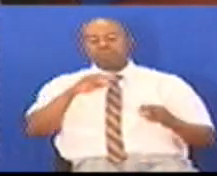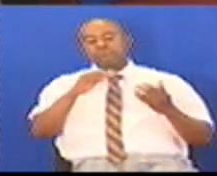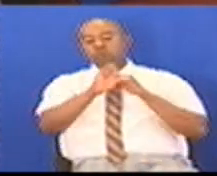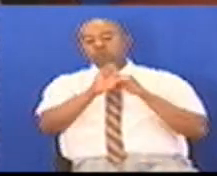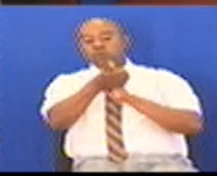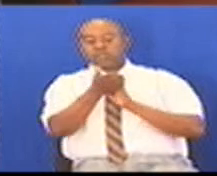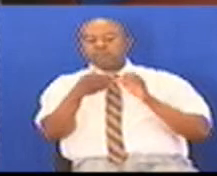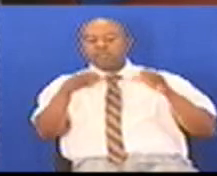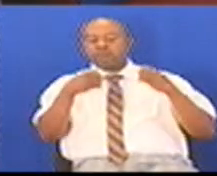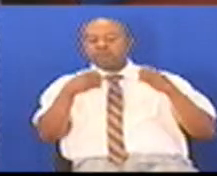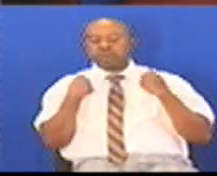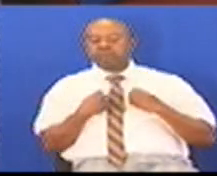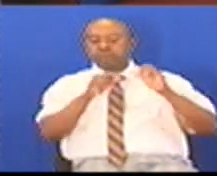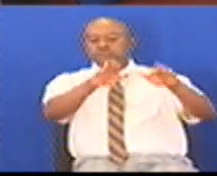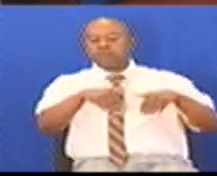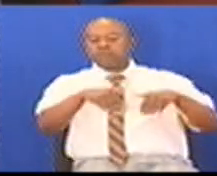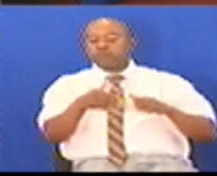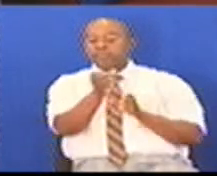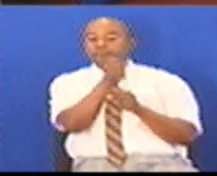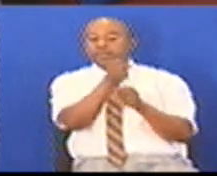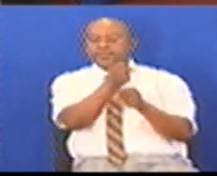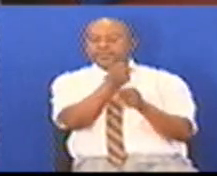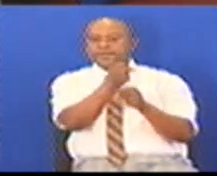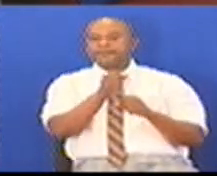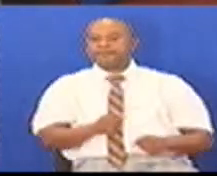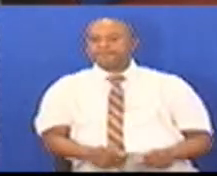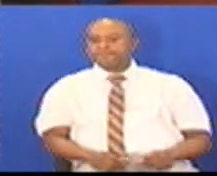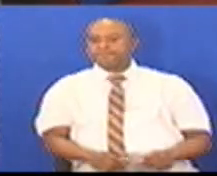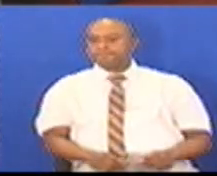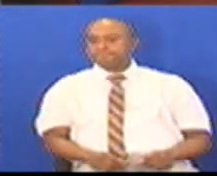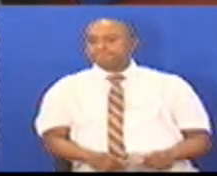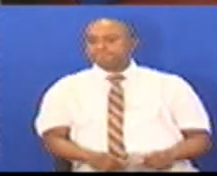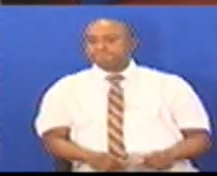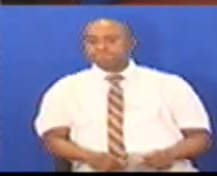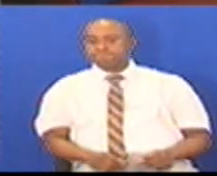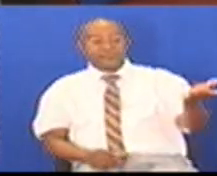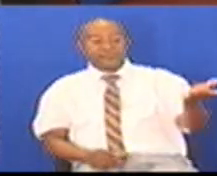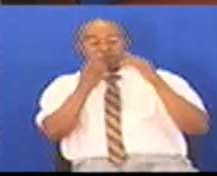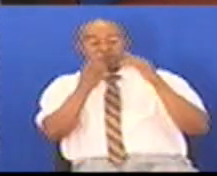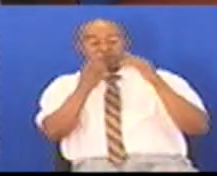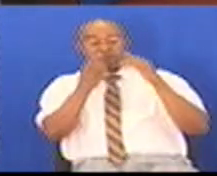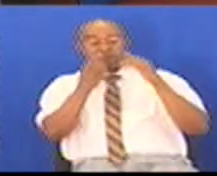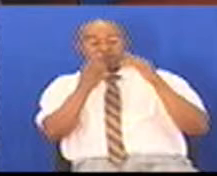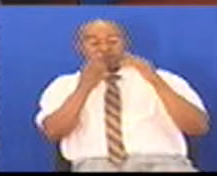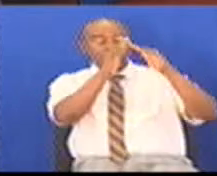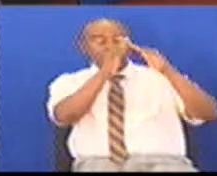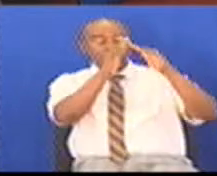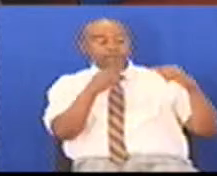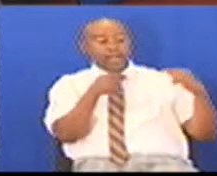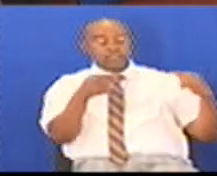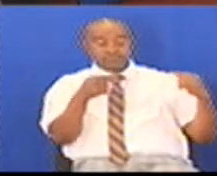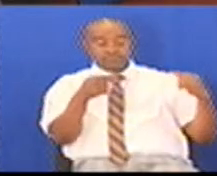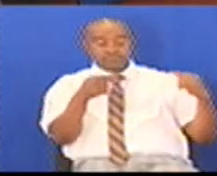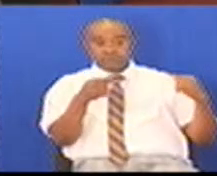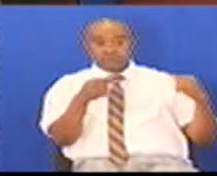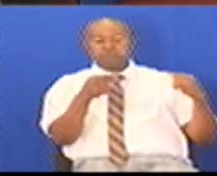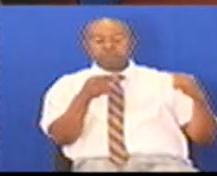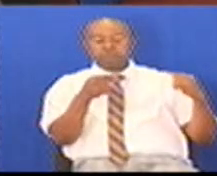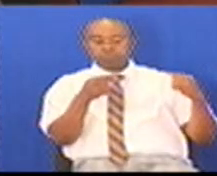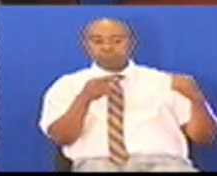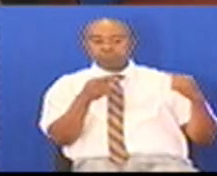kudumu ya bunge ya budget. Msemaji mkuu wa kambi rasmi ya upinzani bungeni wa Wizara ya Fedha na